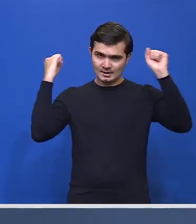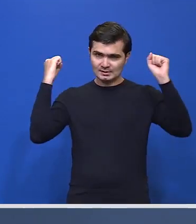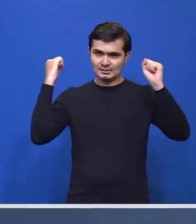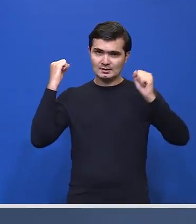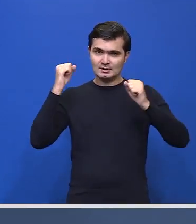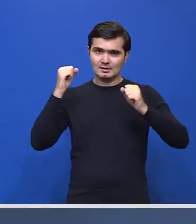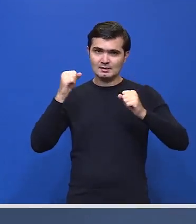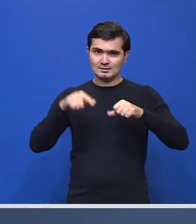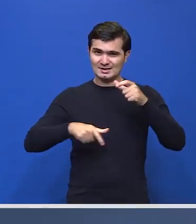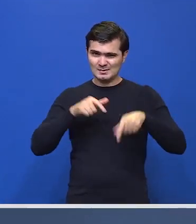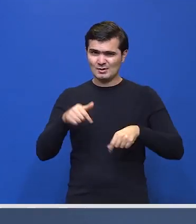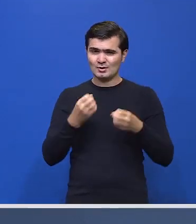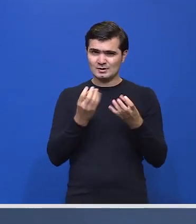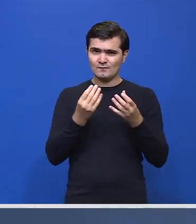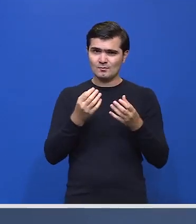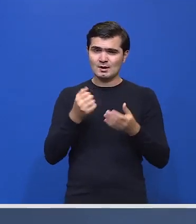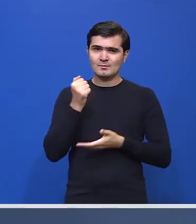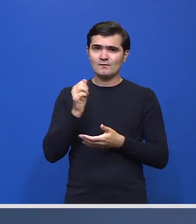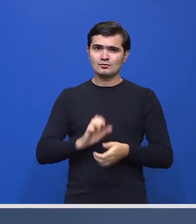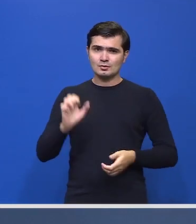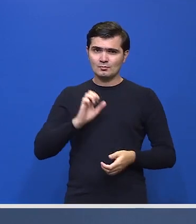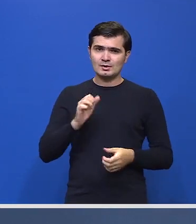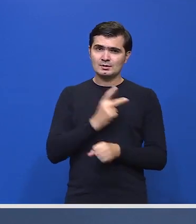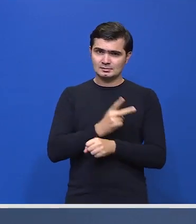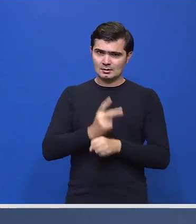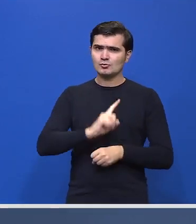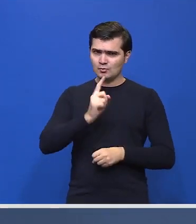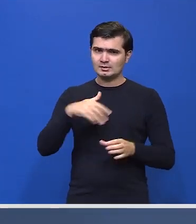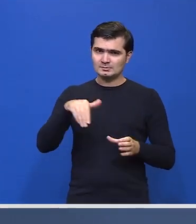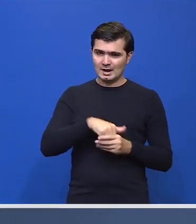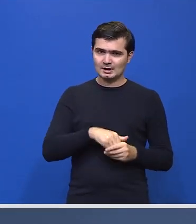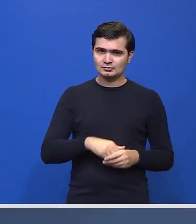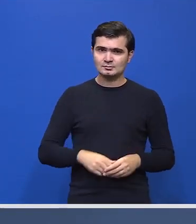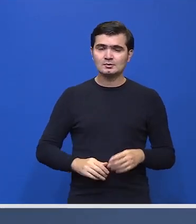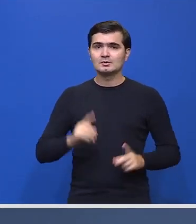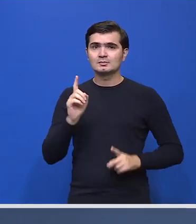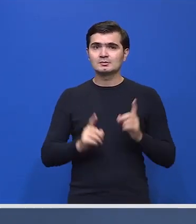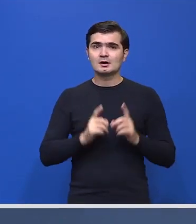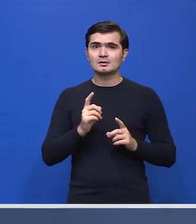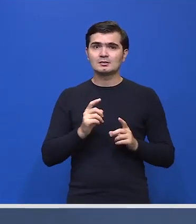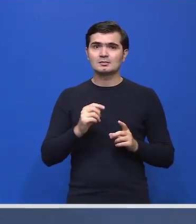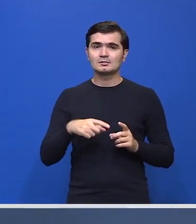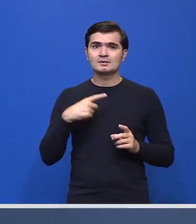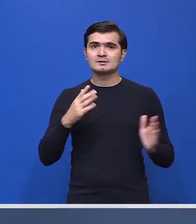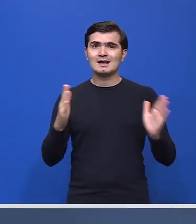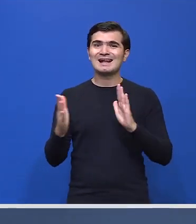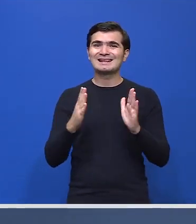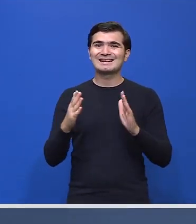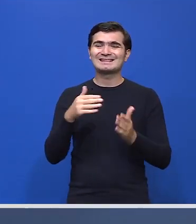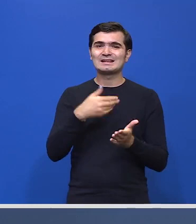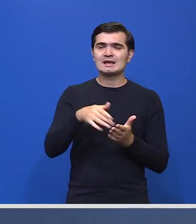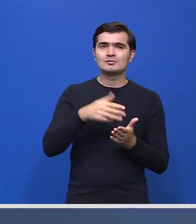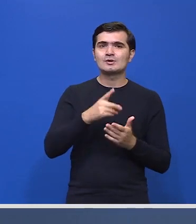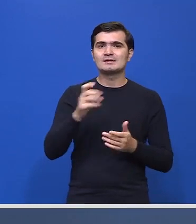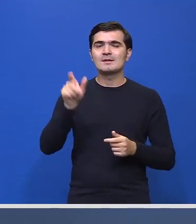cu privire la această informare pe fonduri europene, statul și le permite? Atâta timp cât se încadrează în cheltuielile de personal